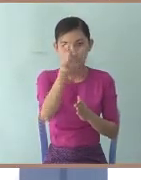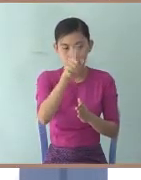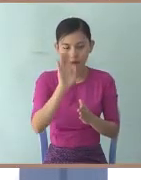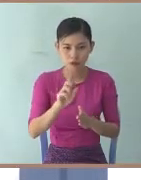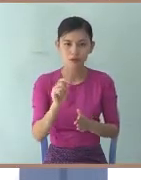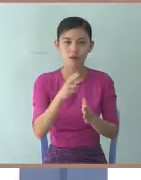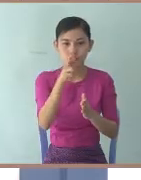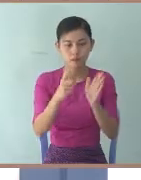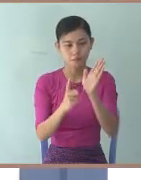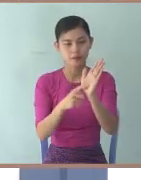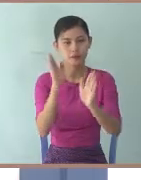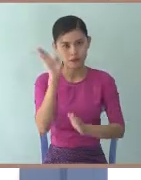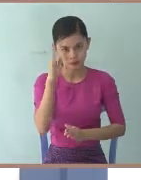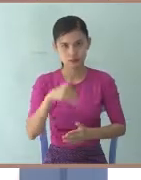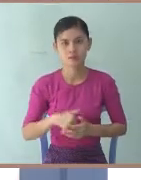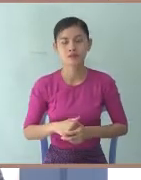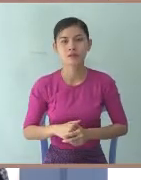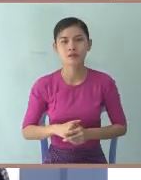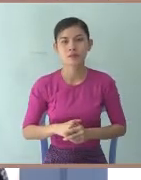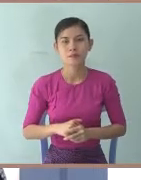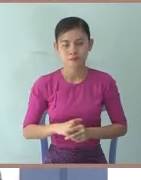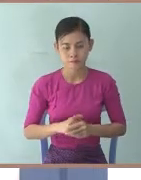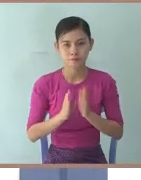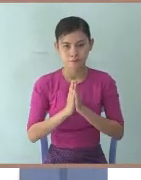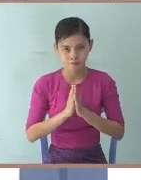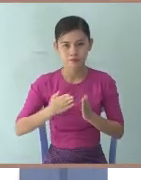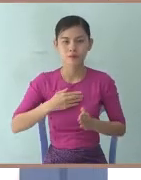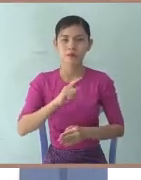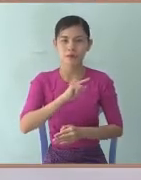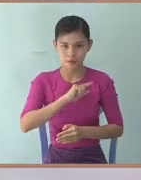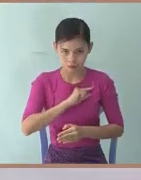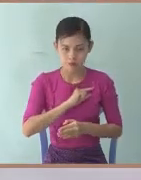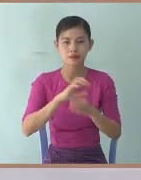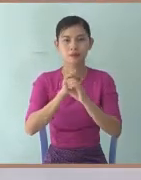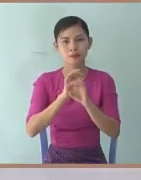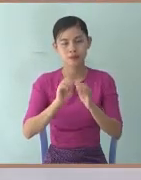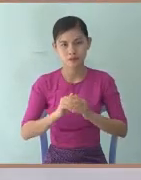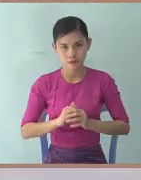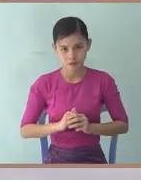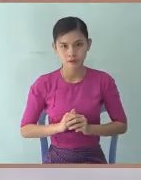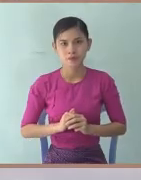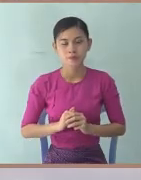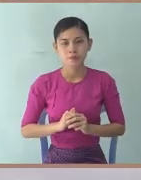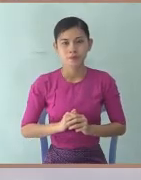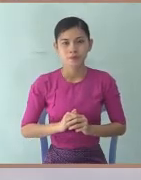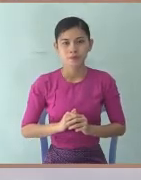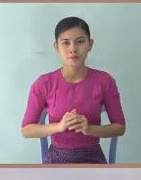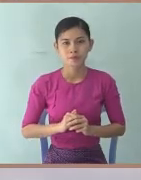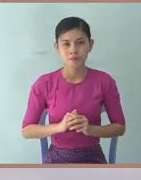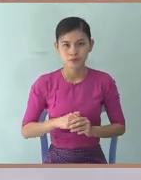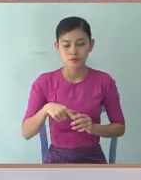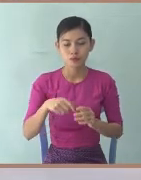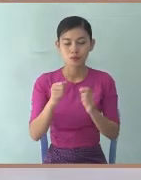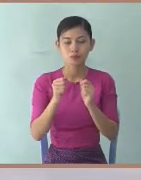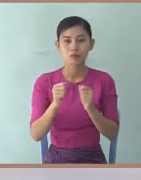ယူထားတဲ့ဗီဒီယိုဖိုင်တွေလည်းရှိပါသေးတယ်။ပထမအဆုံးဗီဒီယိုဖိုင်ကိုဖွင့်ပြပေးခြင်းပါတယ်ရှင် ။မင်္ဂလာပါ။ကျွန်တော်နာမည်ကတော့ဆွမ်ဆောင်